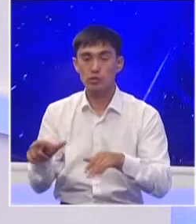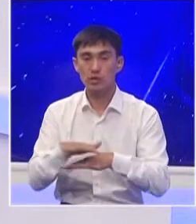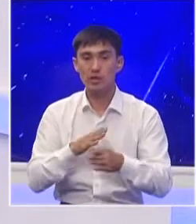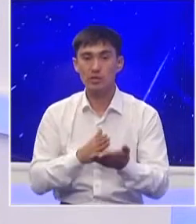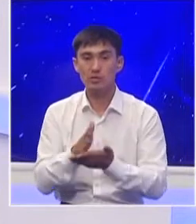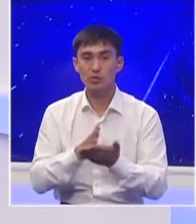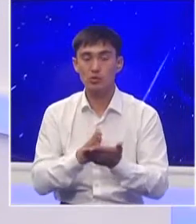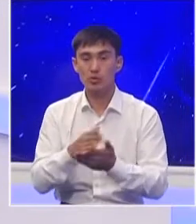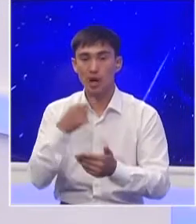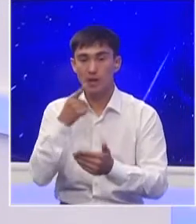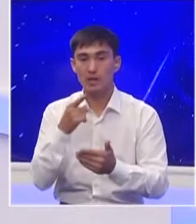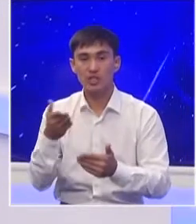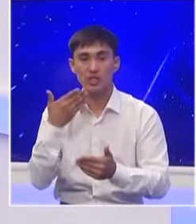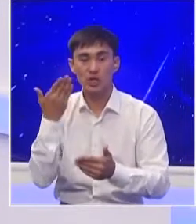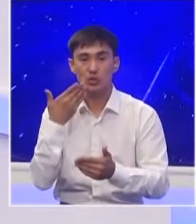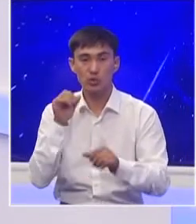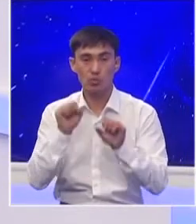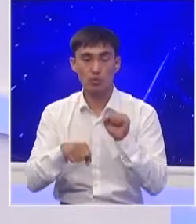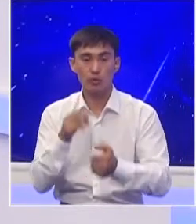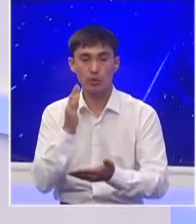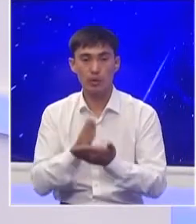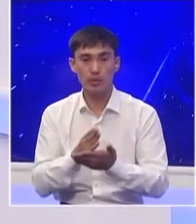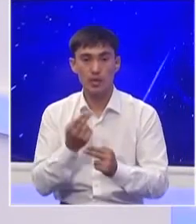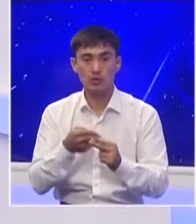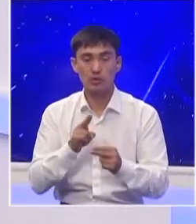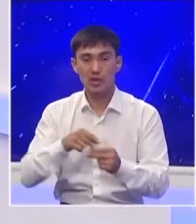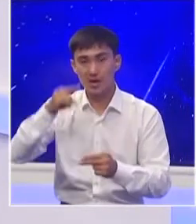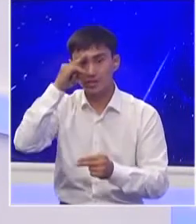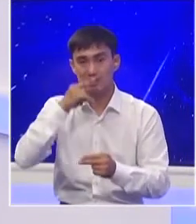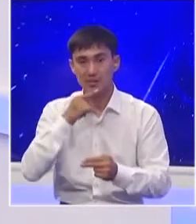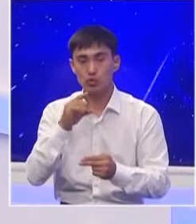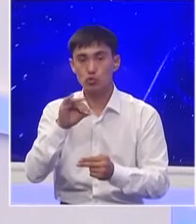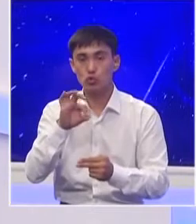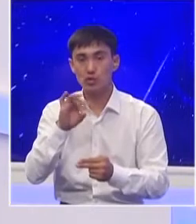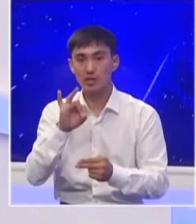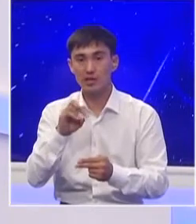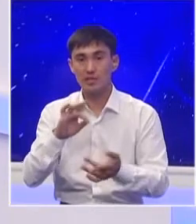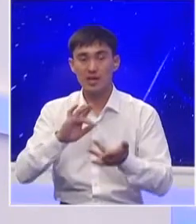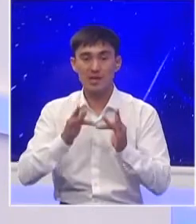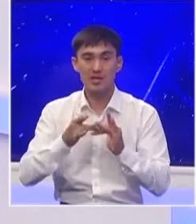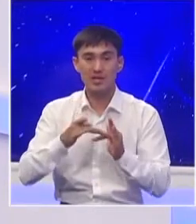қызмет көрсетуді айтарлықтай жеңілдетуге мүмкіндік береді. Сондықтан қазақстандықтар